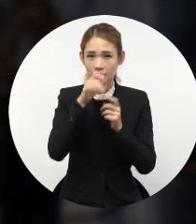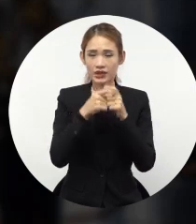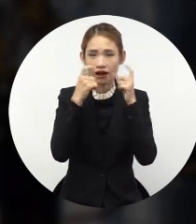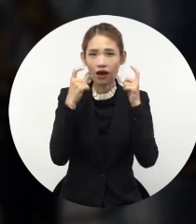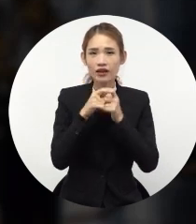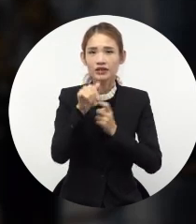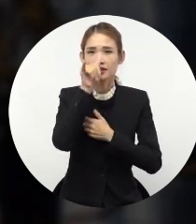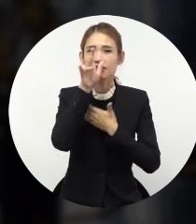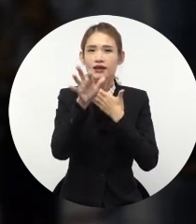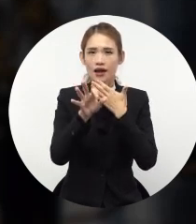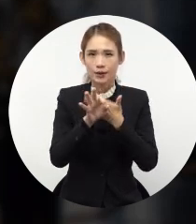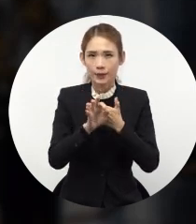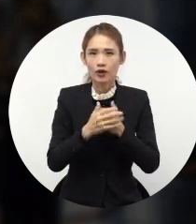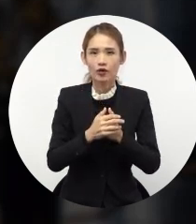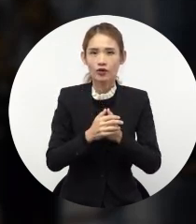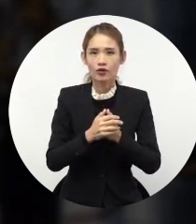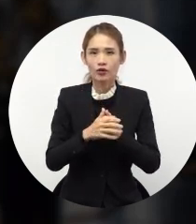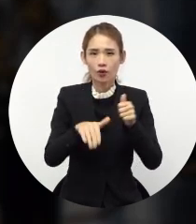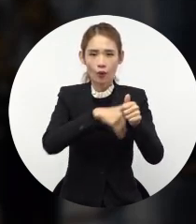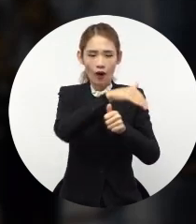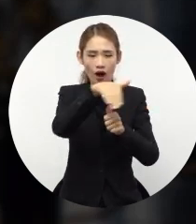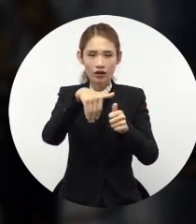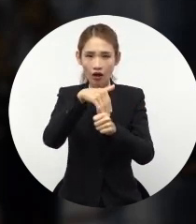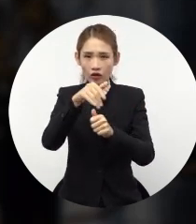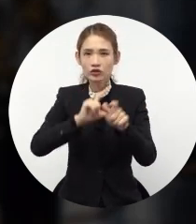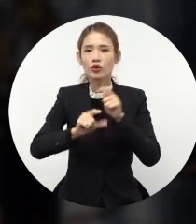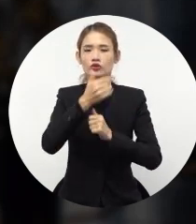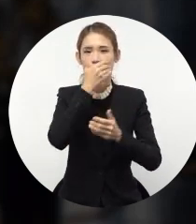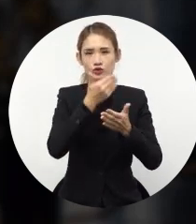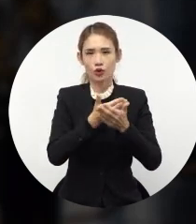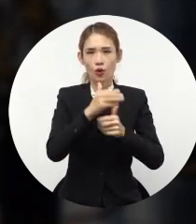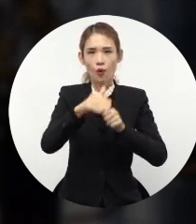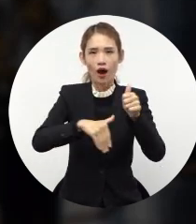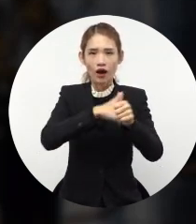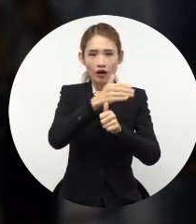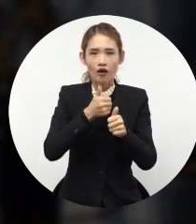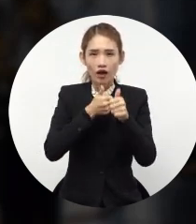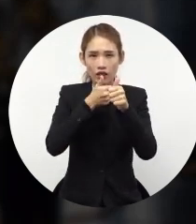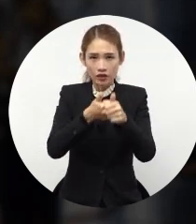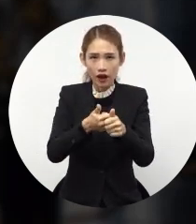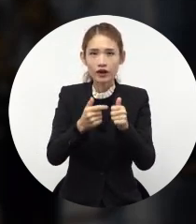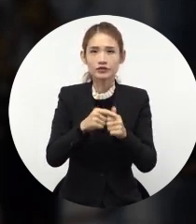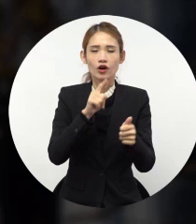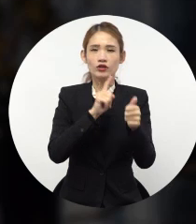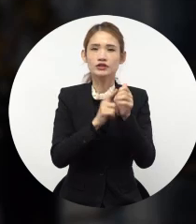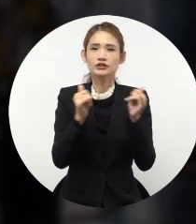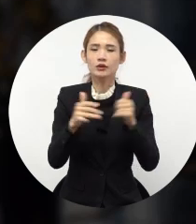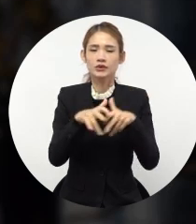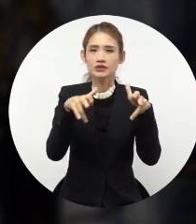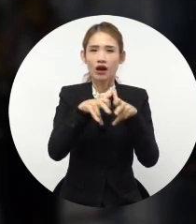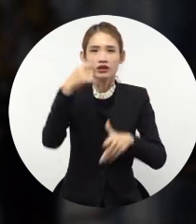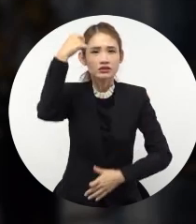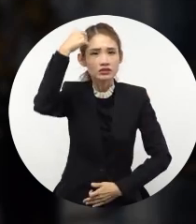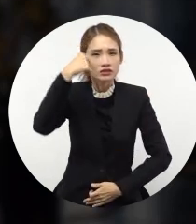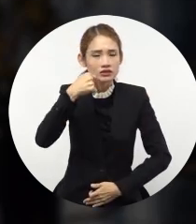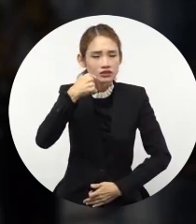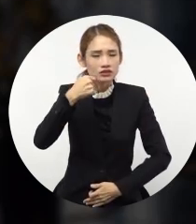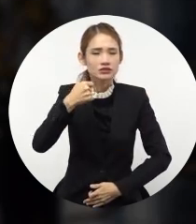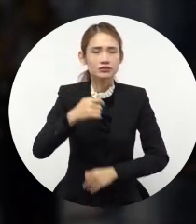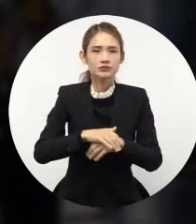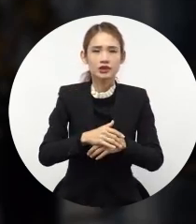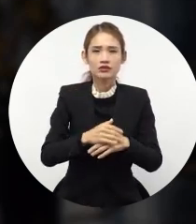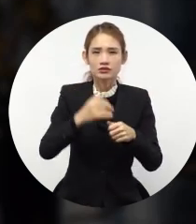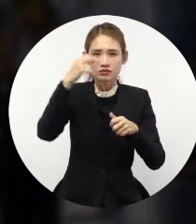개인이 있다면 환경이 중요하구나. 어떤 환경에 있느냐에 따라서 그 사람이 장애를 느끼면서 살아갈 수도